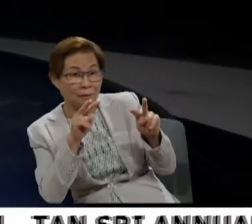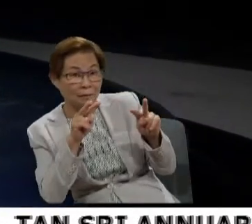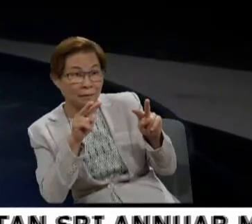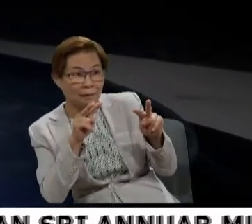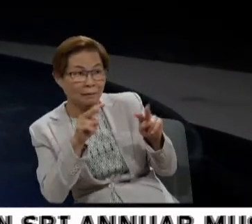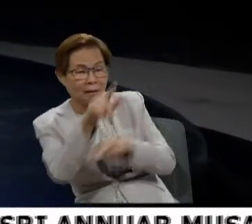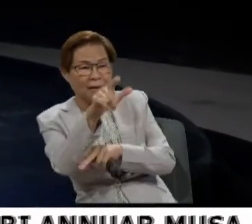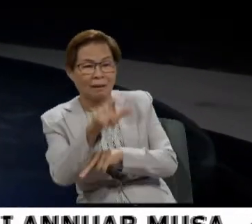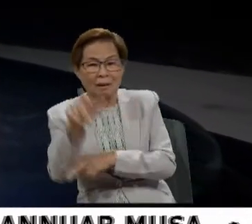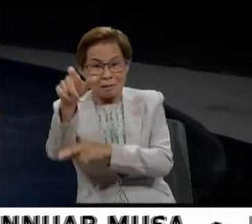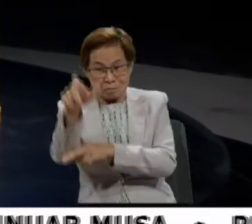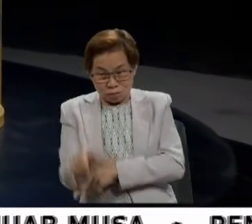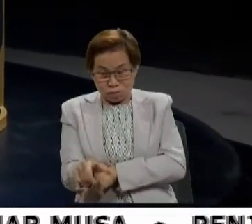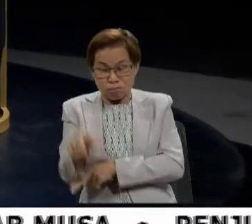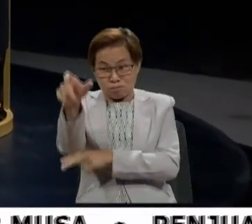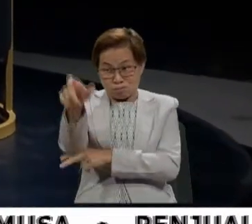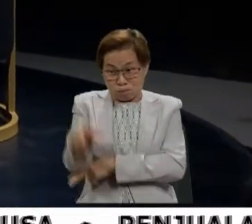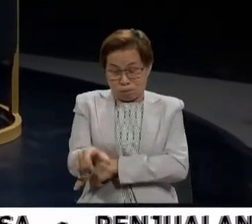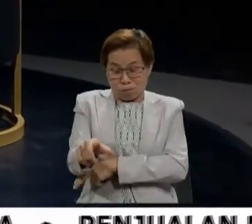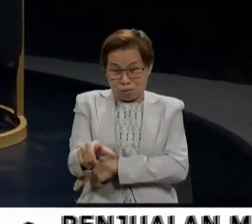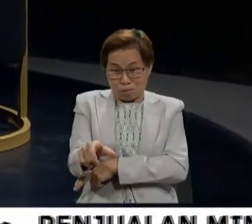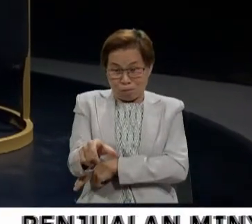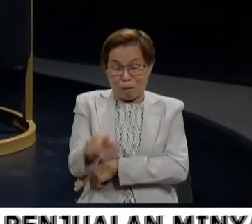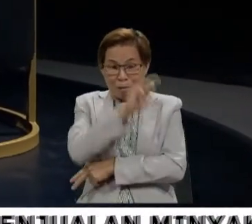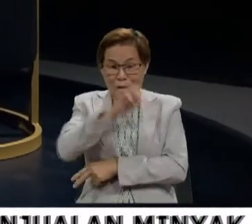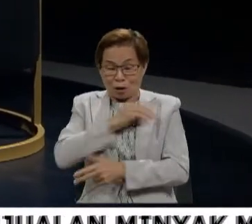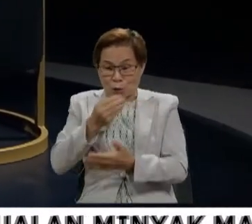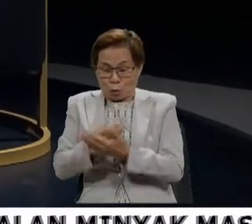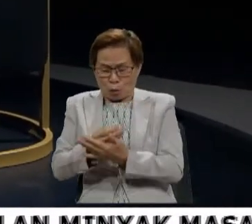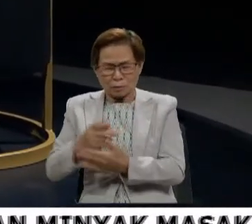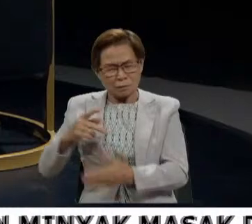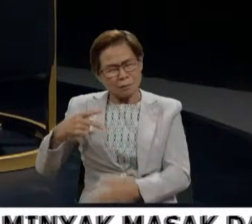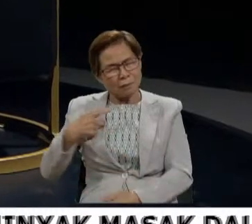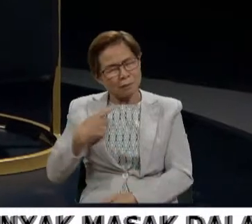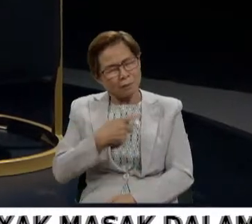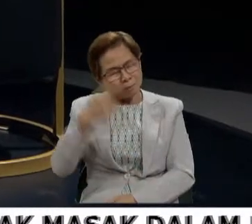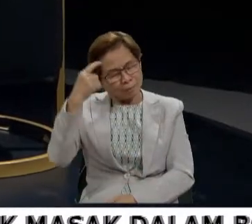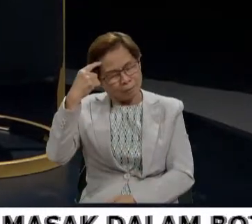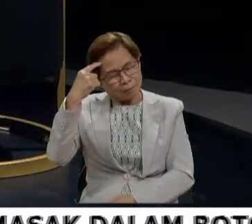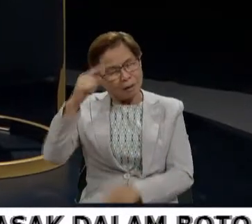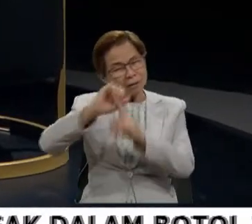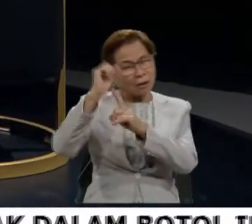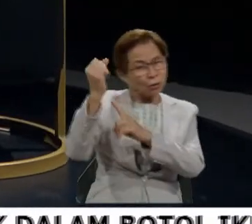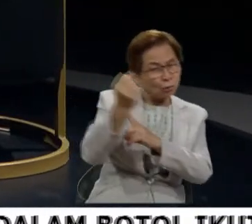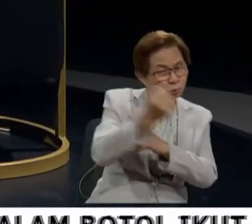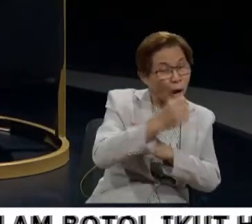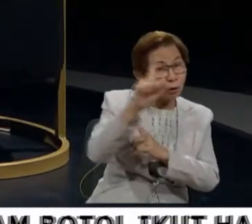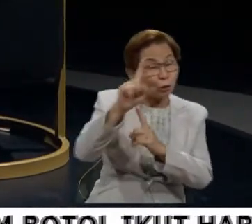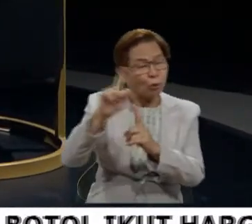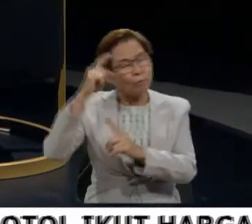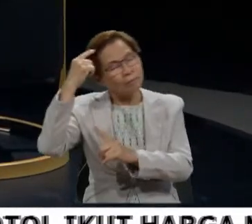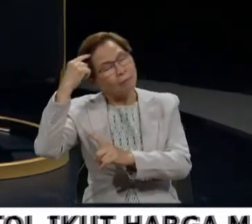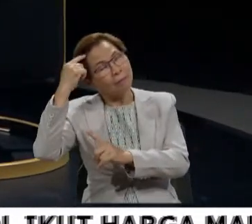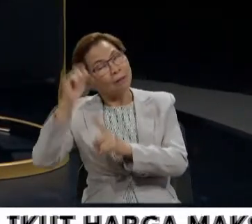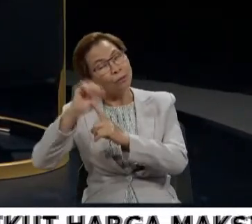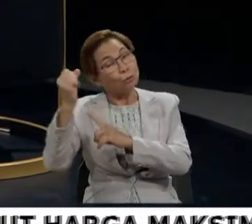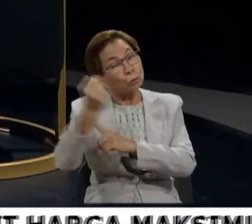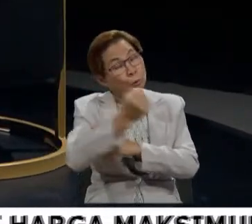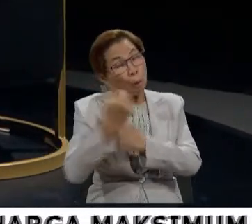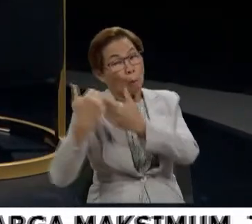kelibat menteri kewangan terus saja kita terbayang satu suasana satu situasi yang yang